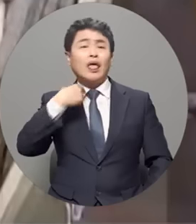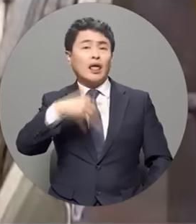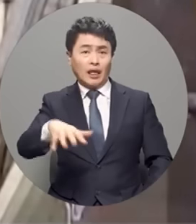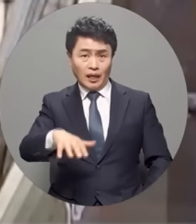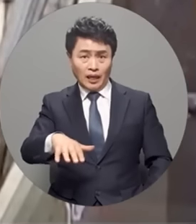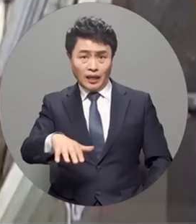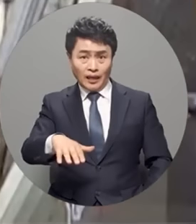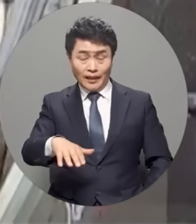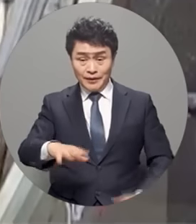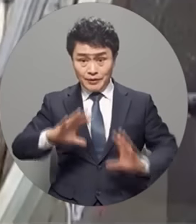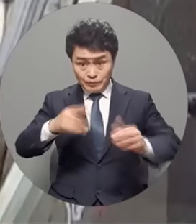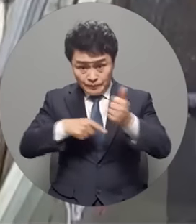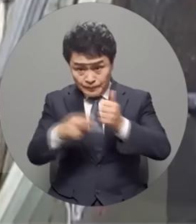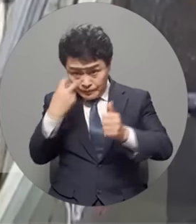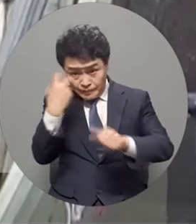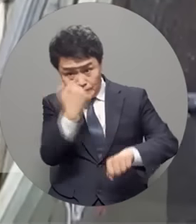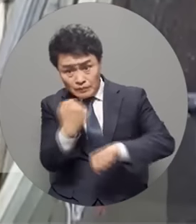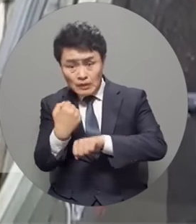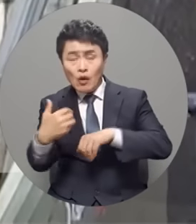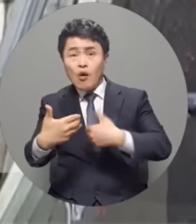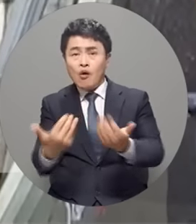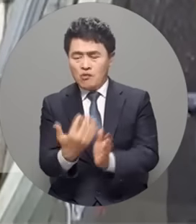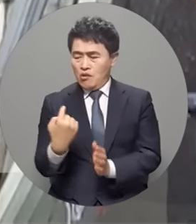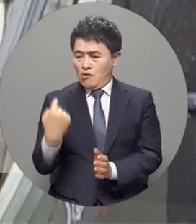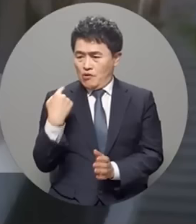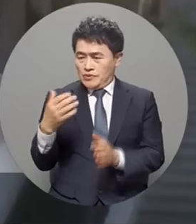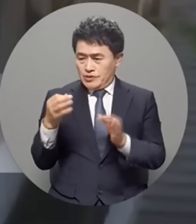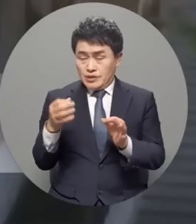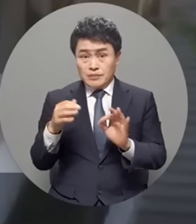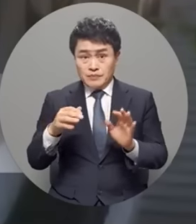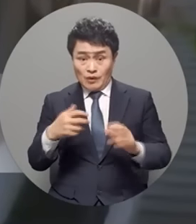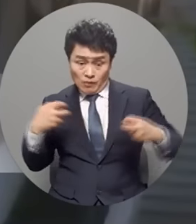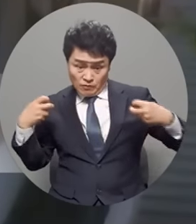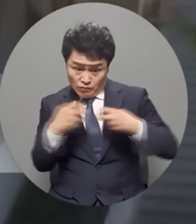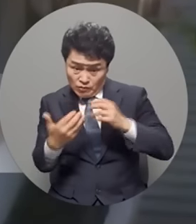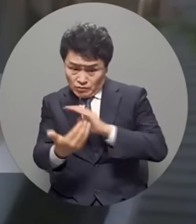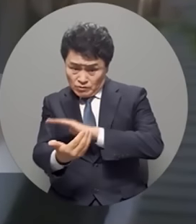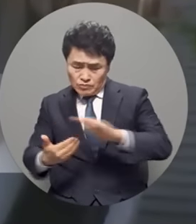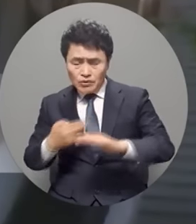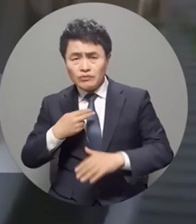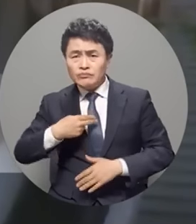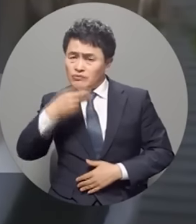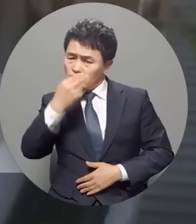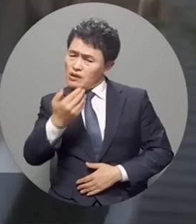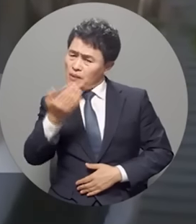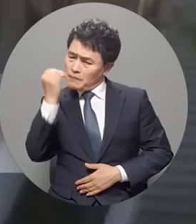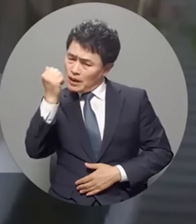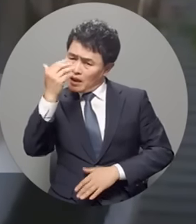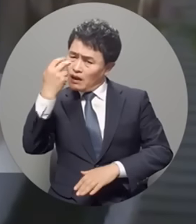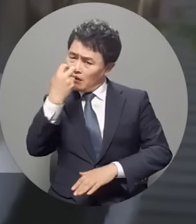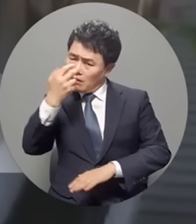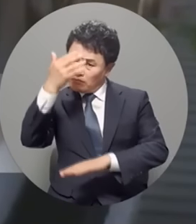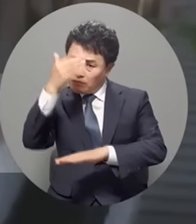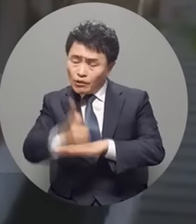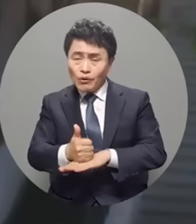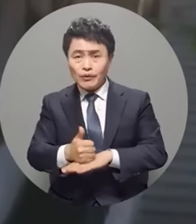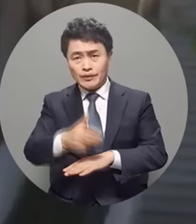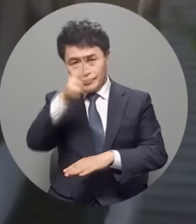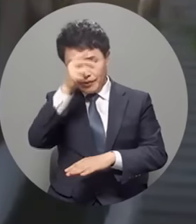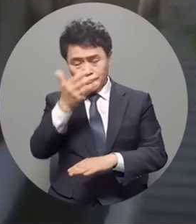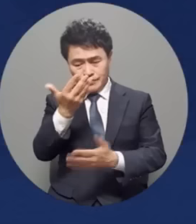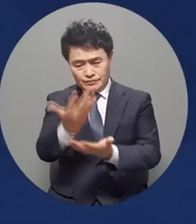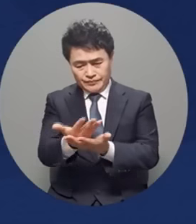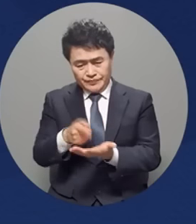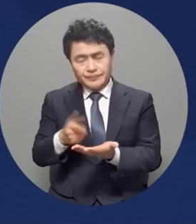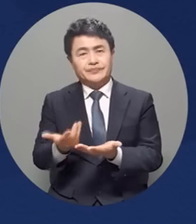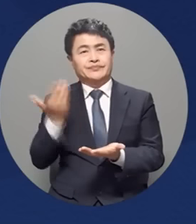하지만 국립과학 수사 연구원은 어제 김씨가 사고전 음주를 한 것으로 판단된다는 감정 결과 소견서를 경찰에